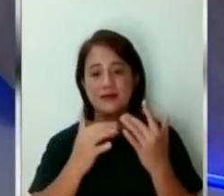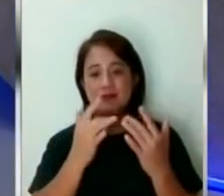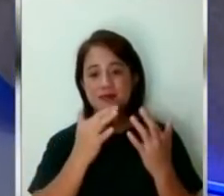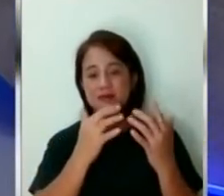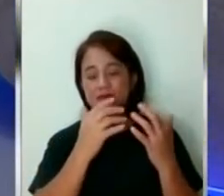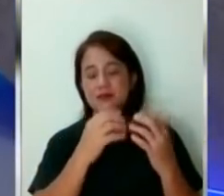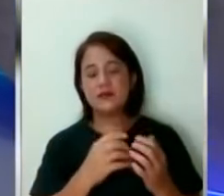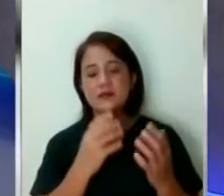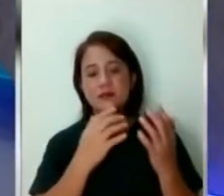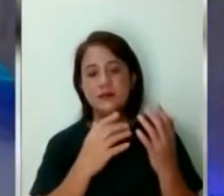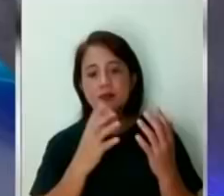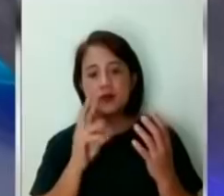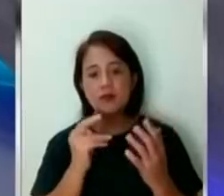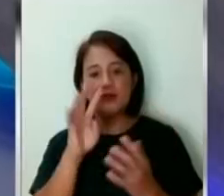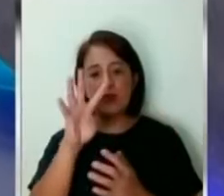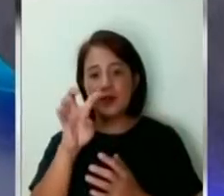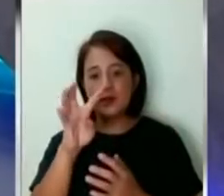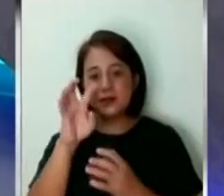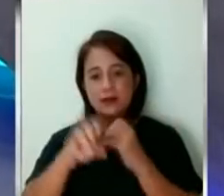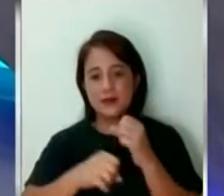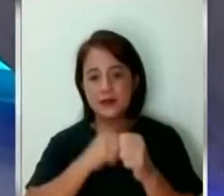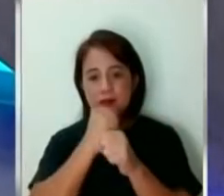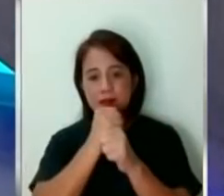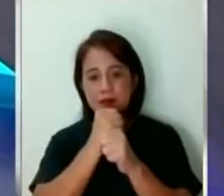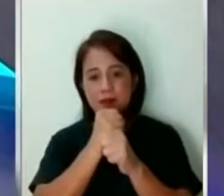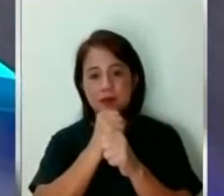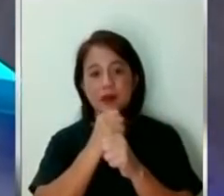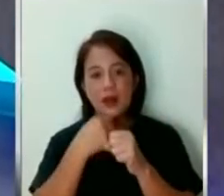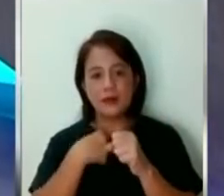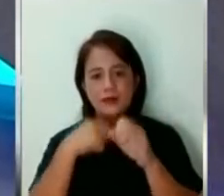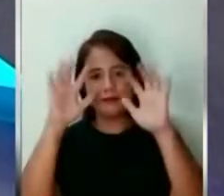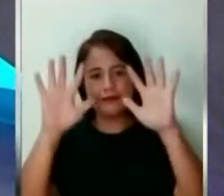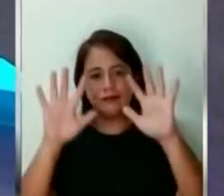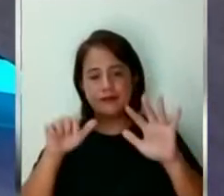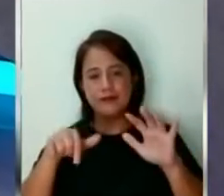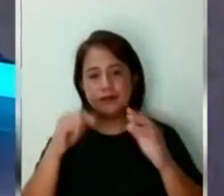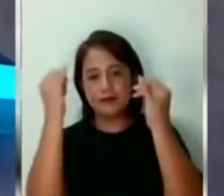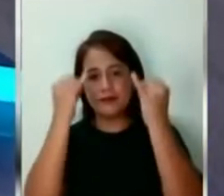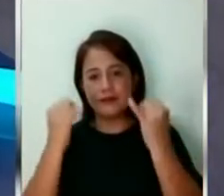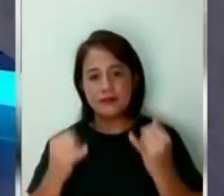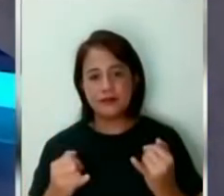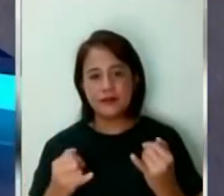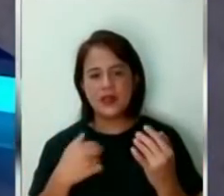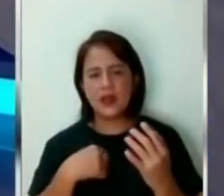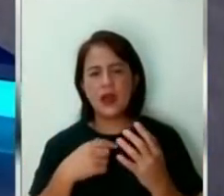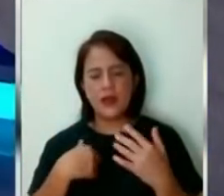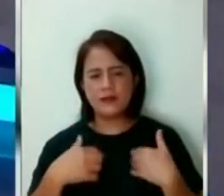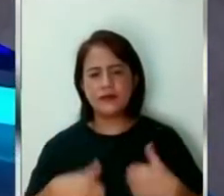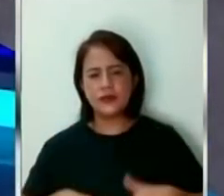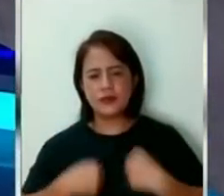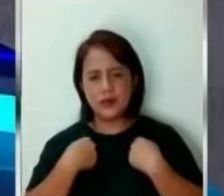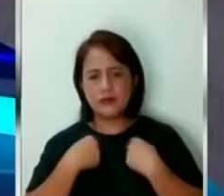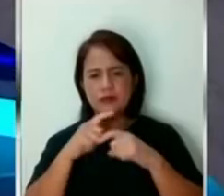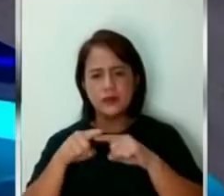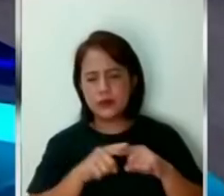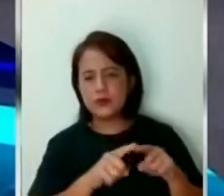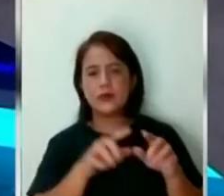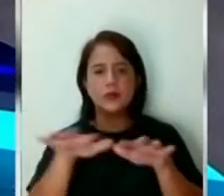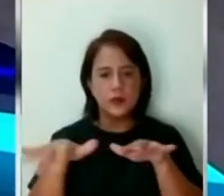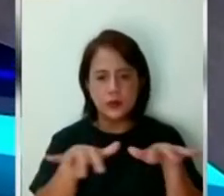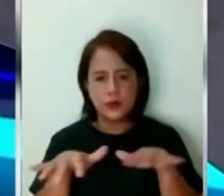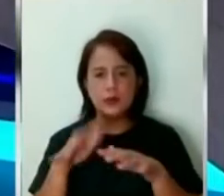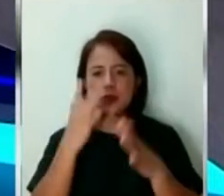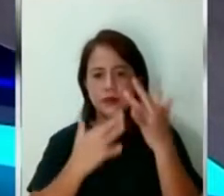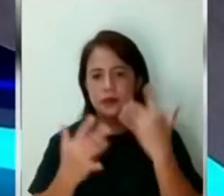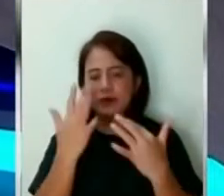400 taon, ang sinasabing mapaghimalang imahe na yan, naligtasan na ang samot-saring dilubyo, lindol, pati na sunog, kaya malaking